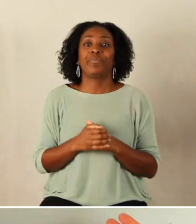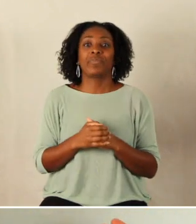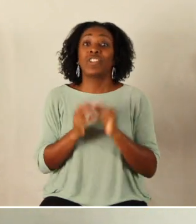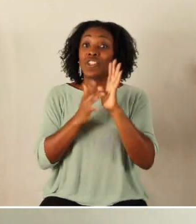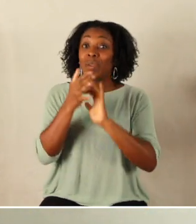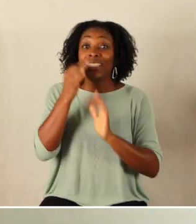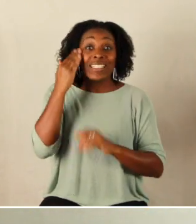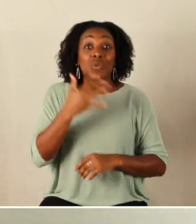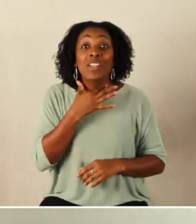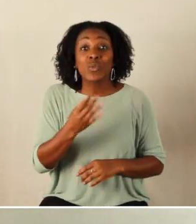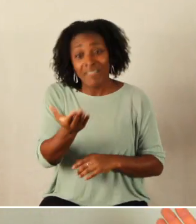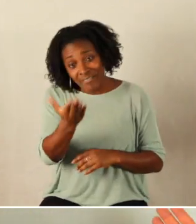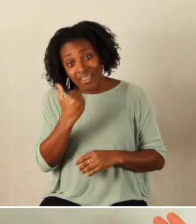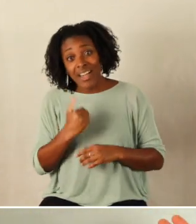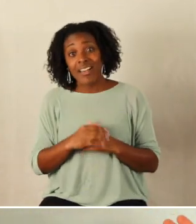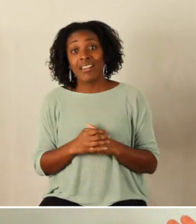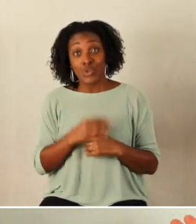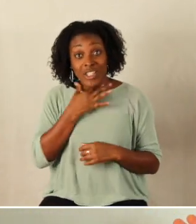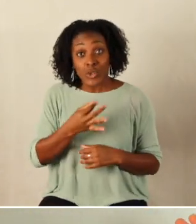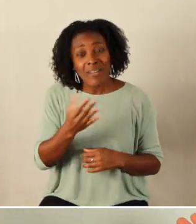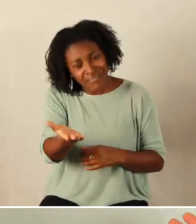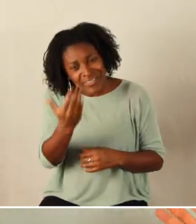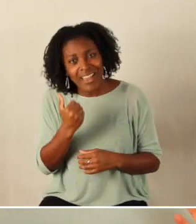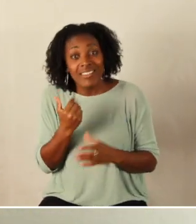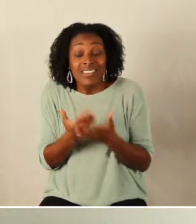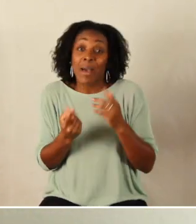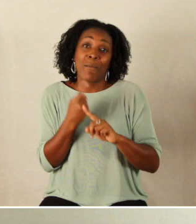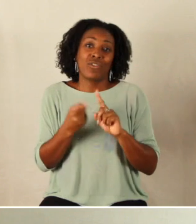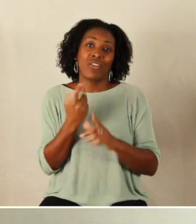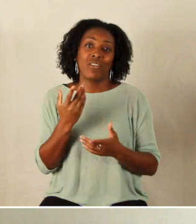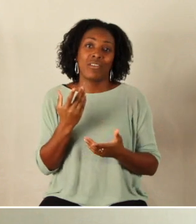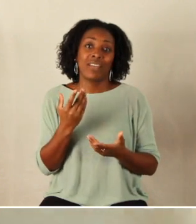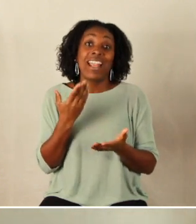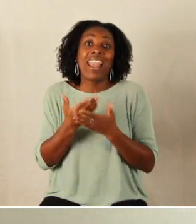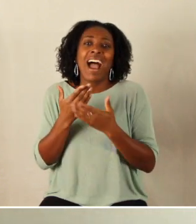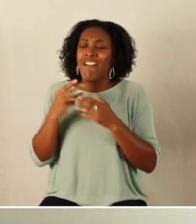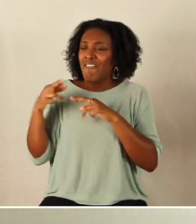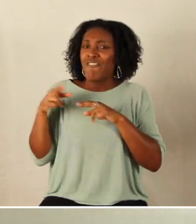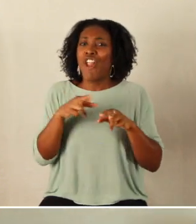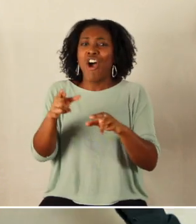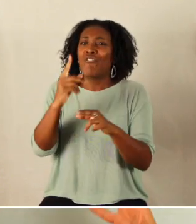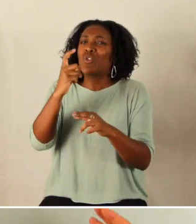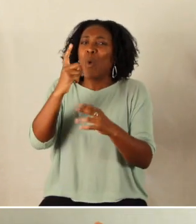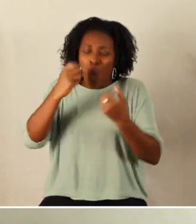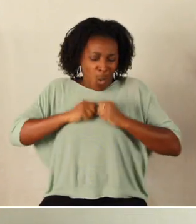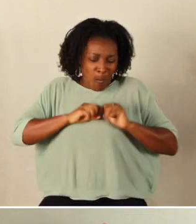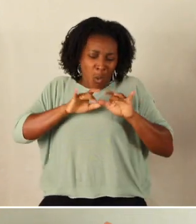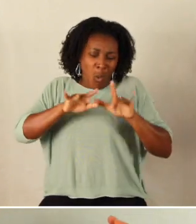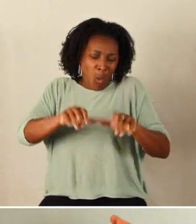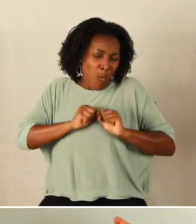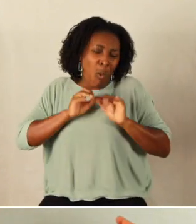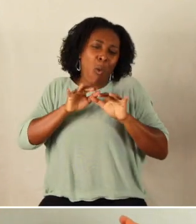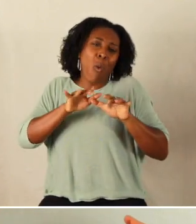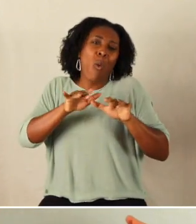soif, qu'il vienne. » Et c'est tout ce qui compte. Et des fleuves d'eau vive couleront de son sein jusque dans l'éternité.